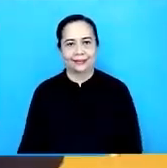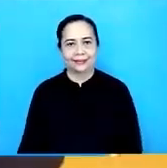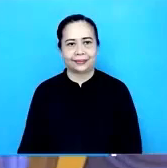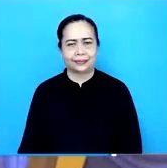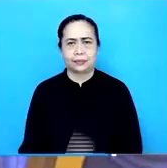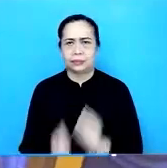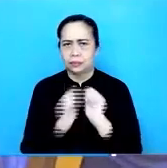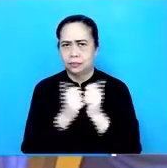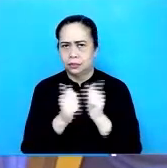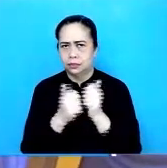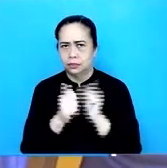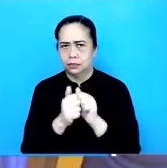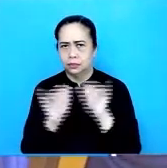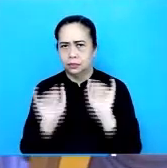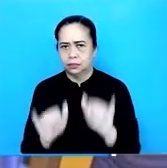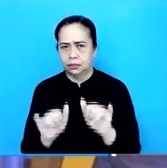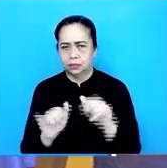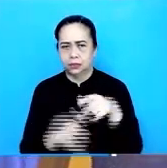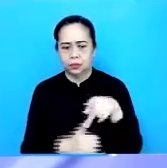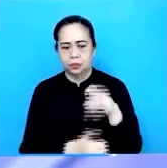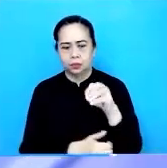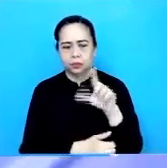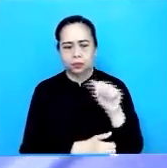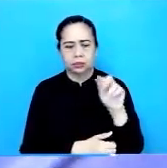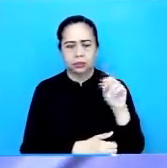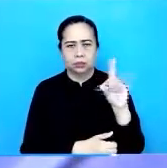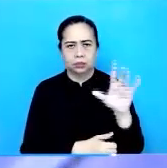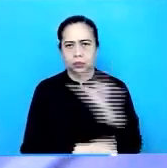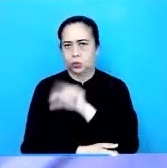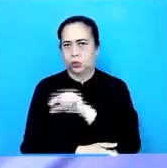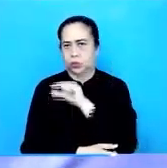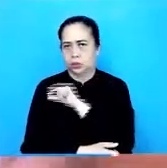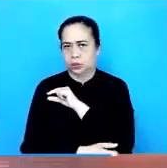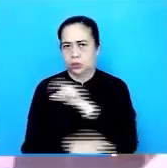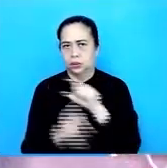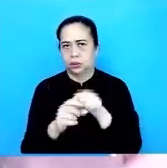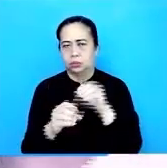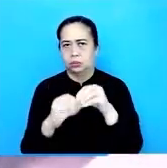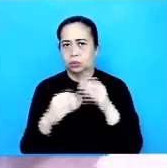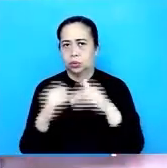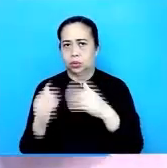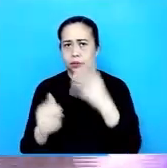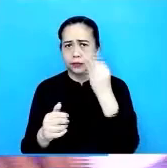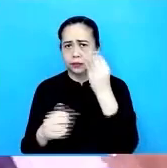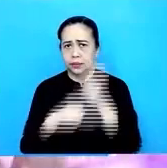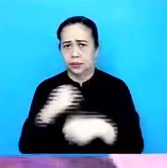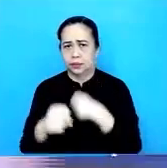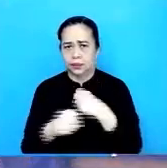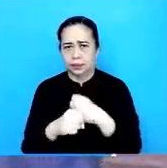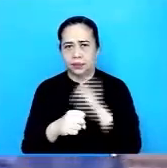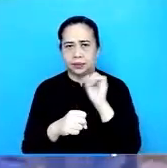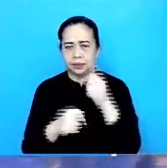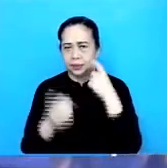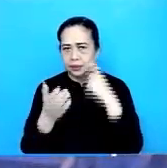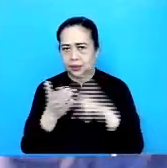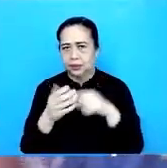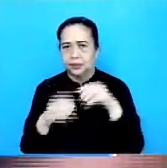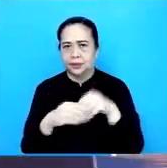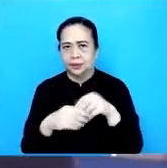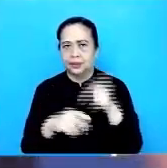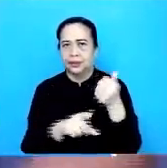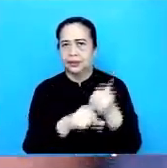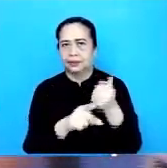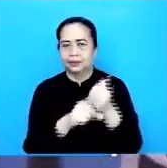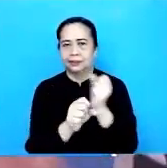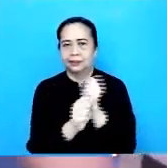Paano nga ba napanatili ng Poland ang kanilang kalidad na produkto sa loob ng higit 5 dekada? Yan ang inalam natin sa loob mismo